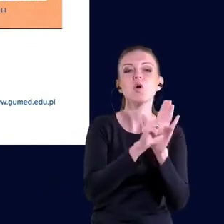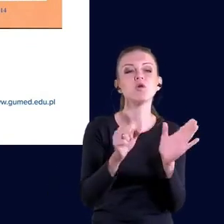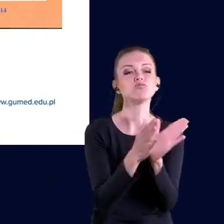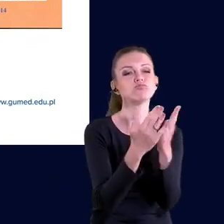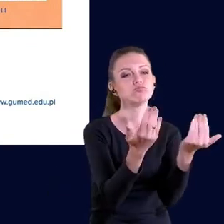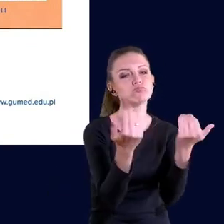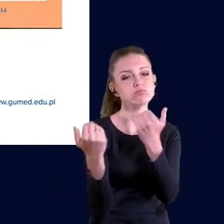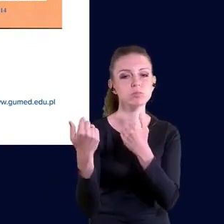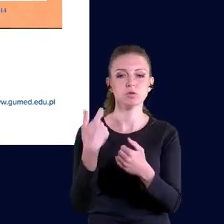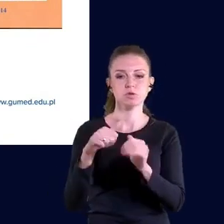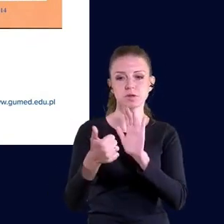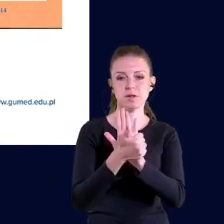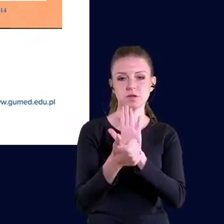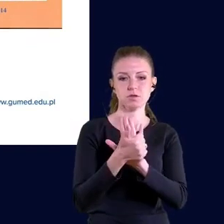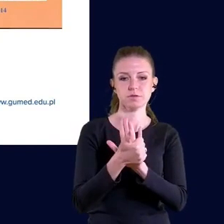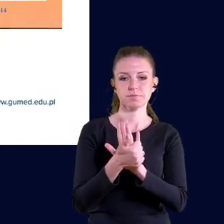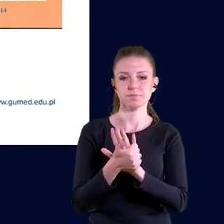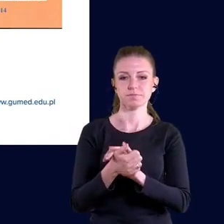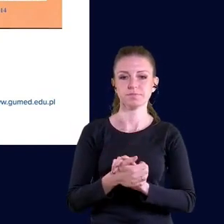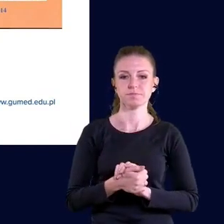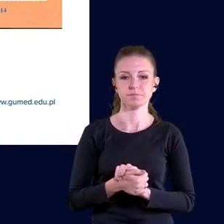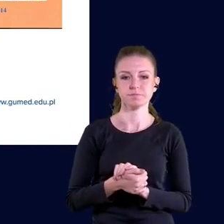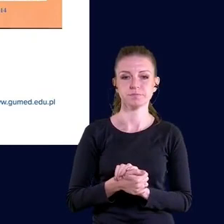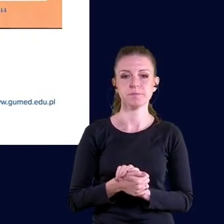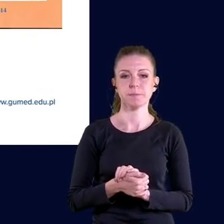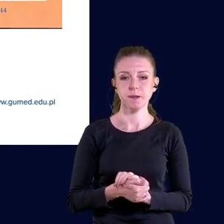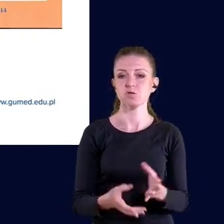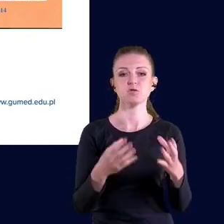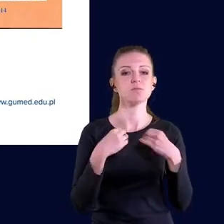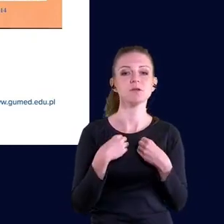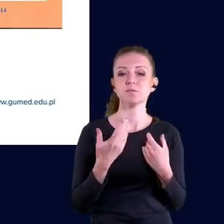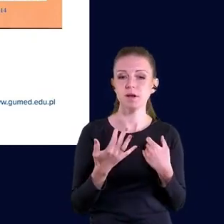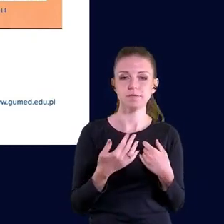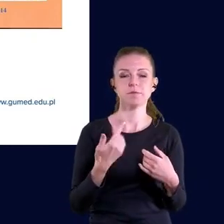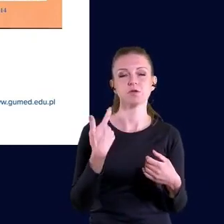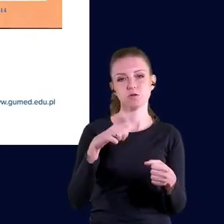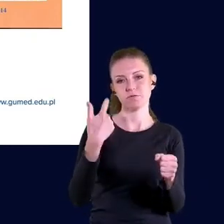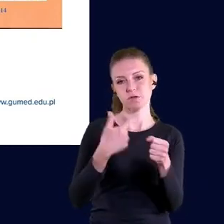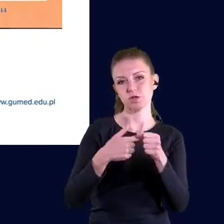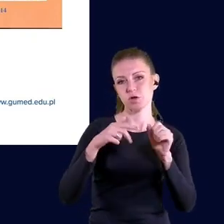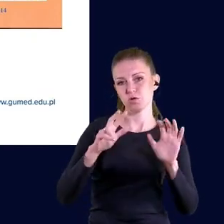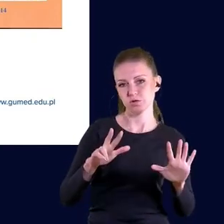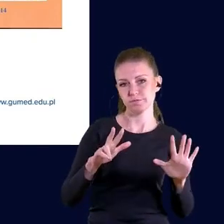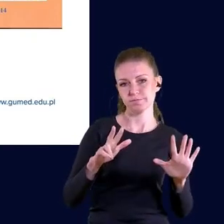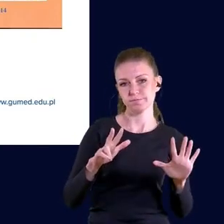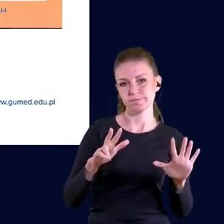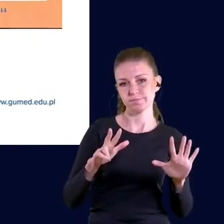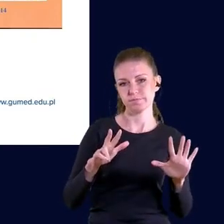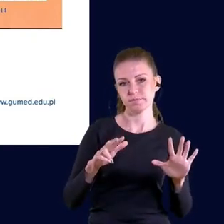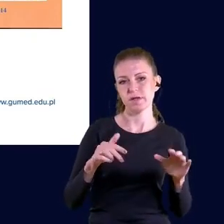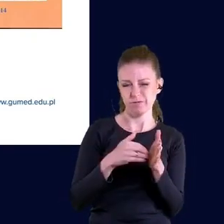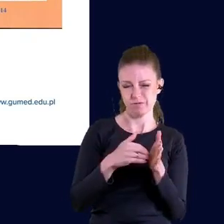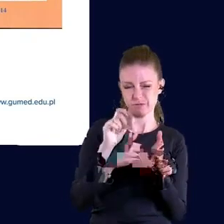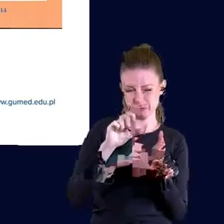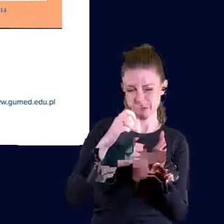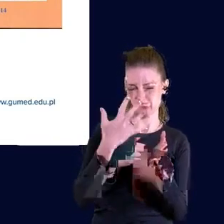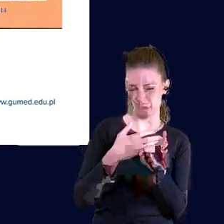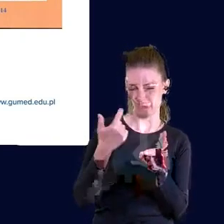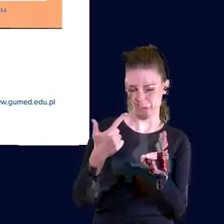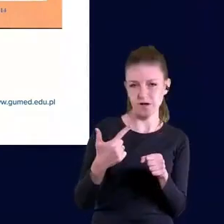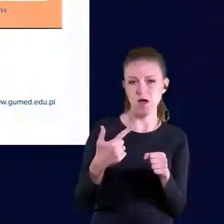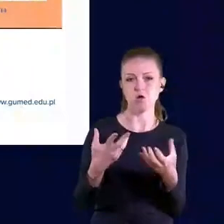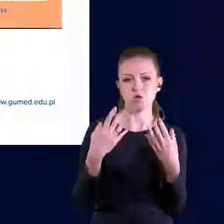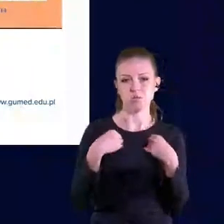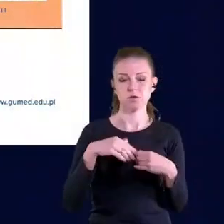otrzymaliśmy połowie potrzebowaliśmy 120 nie wiem które odnosiły się do 99o